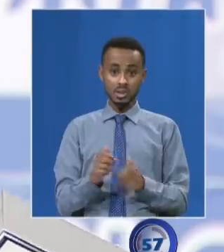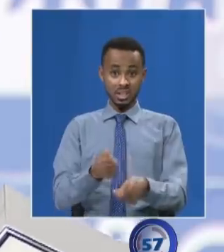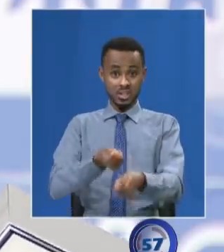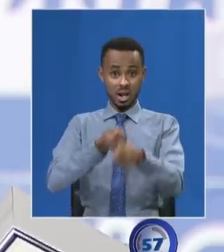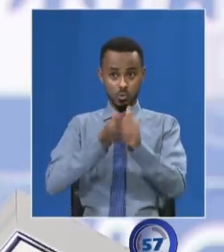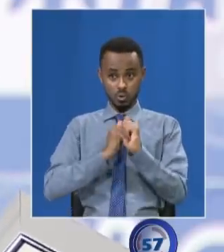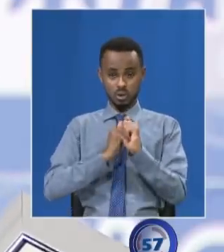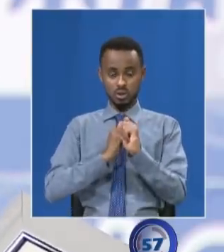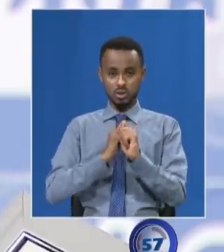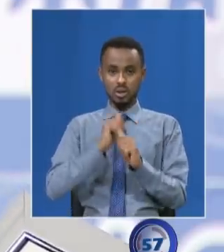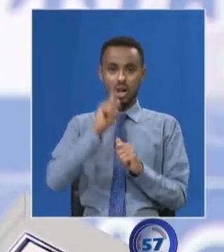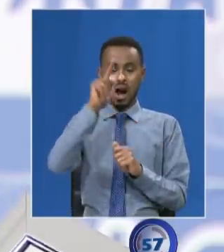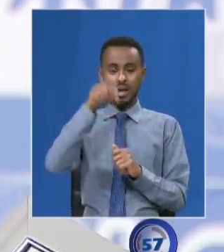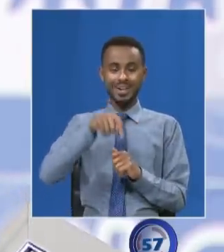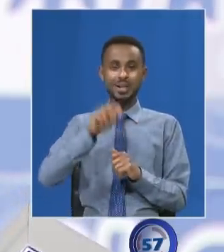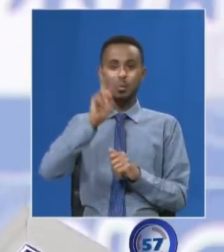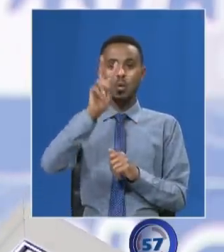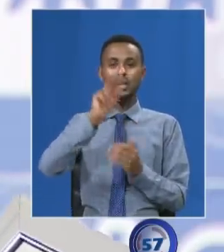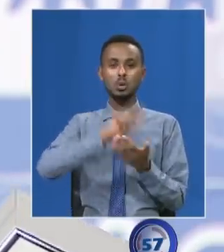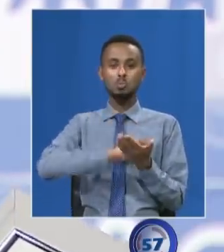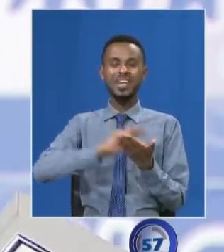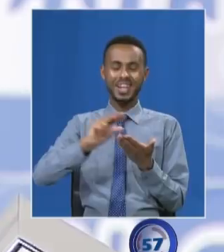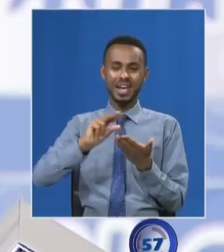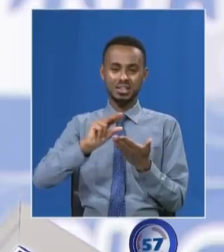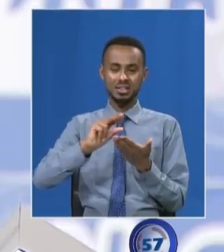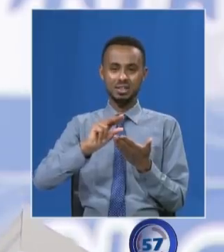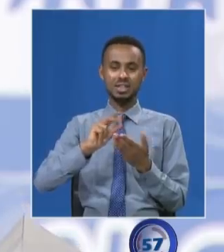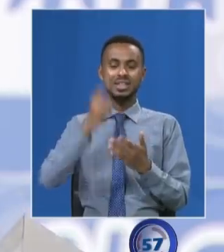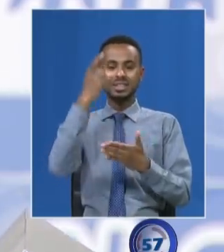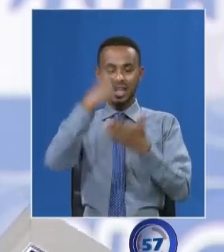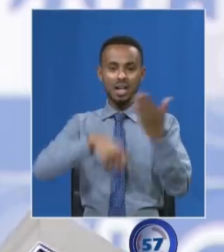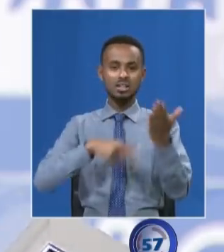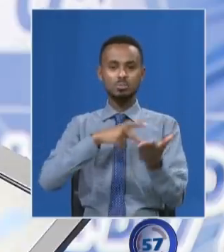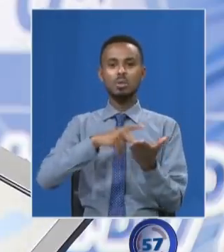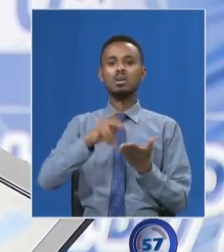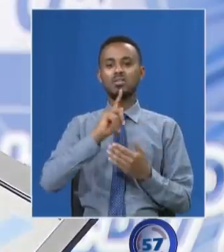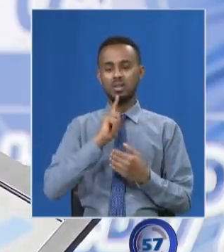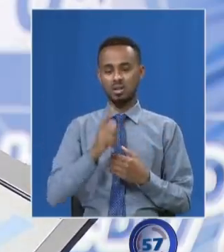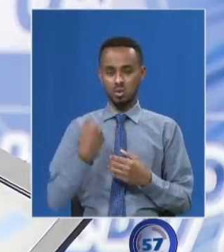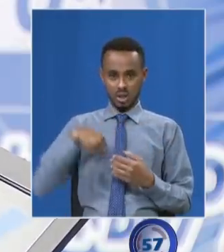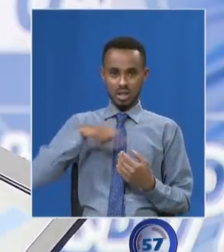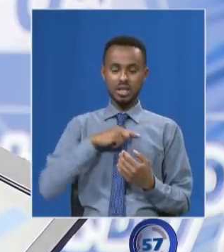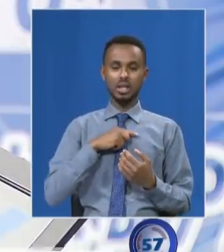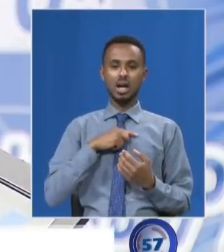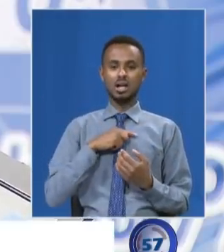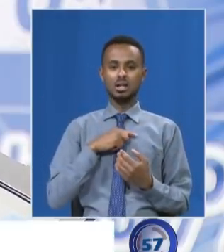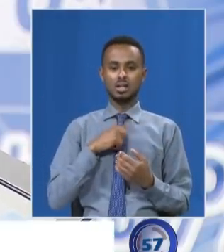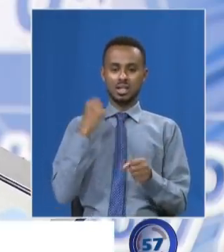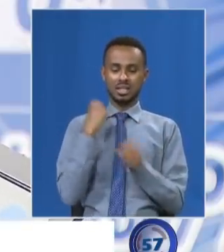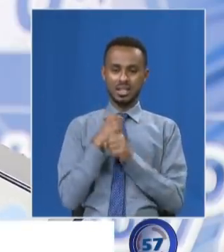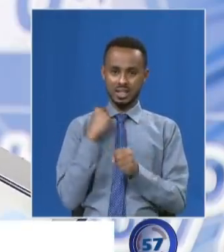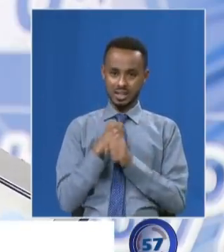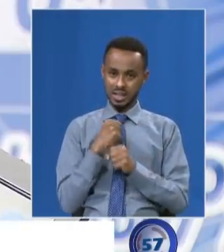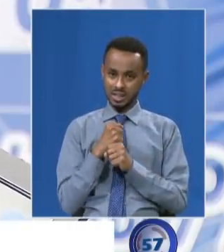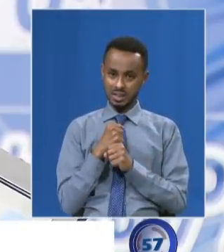የተሻላምኩት 1.2 ቢሊዮን ታክስ በመክፈል ነው። እኛ